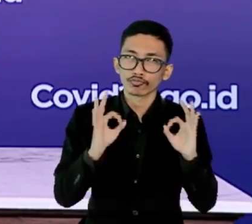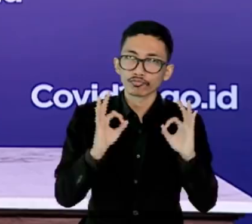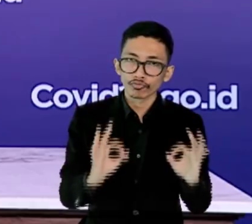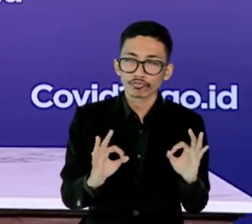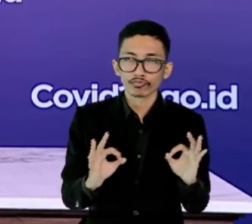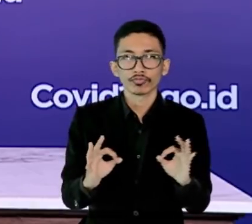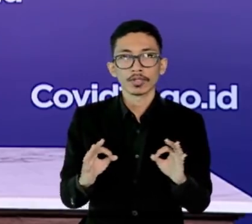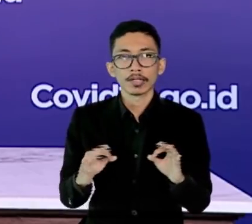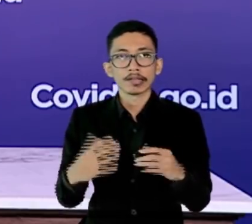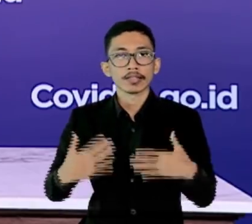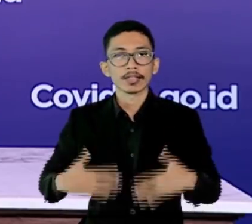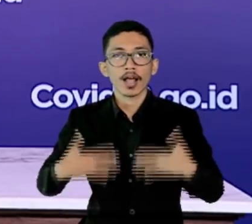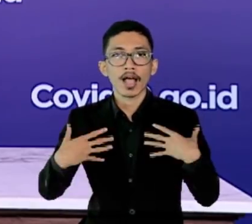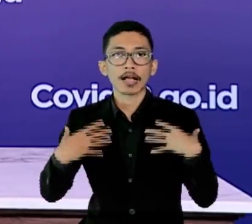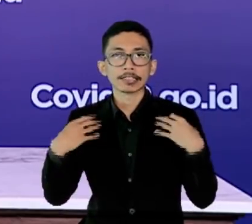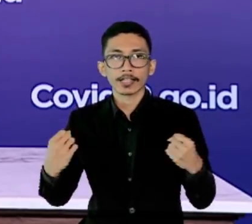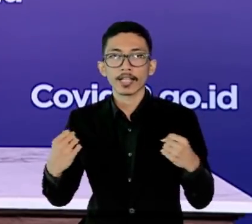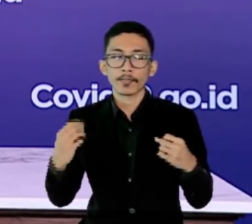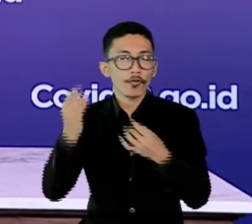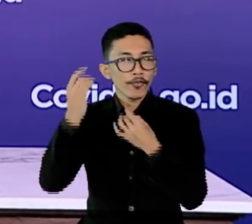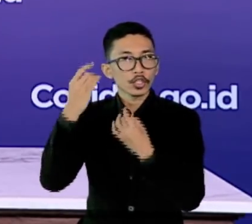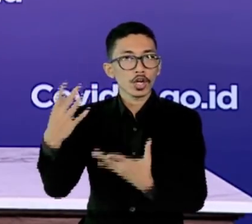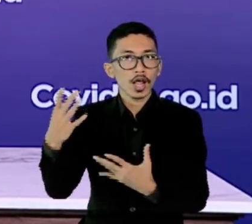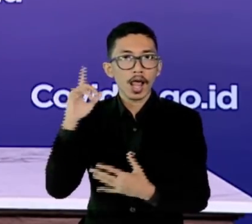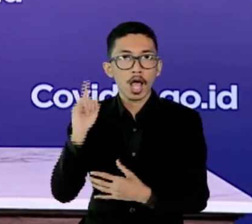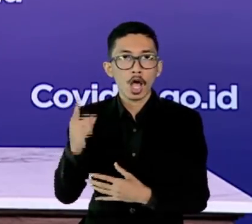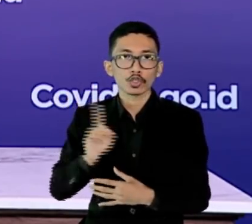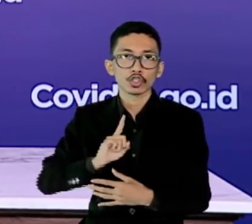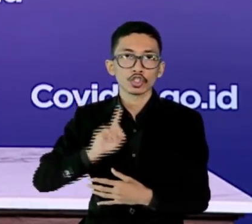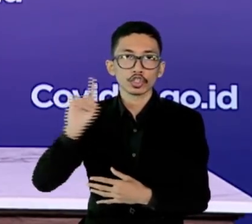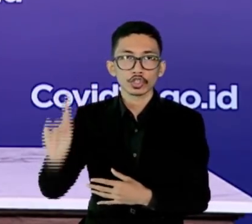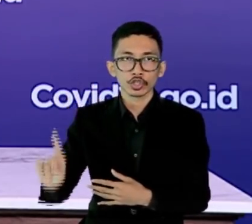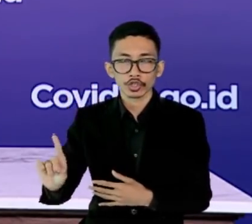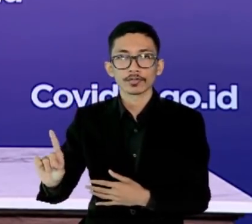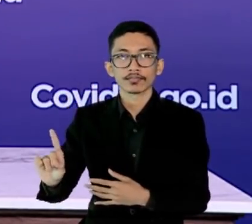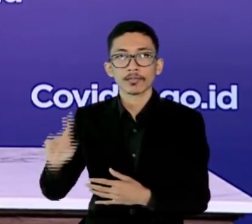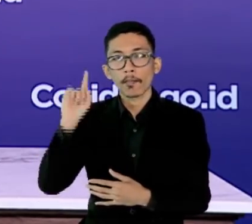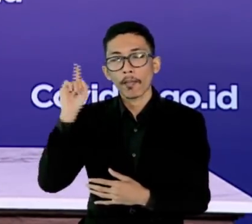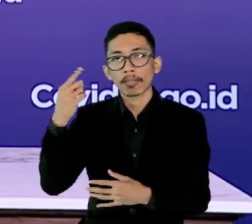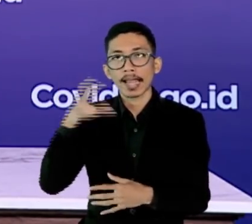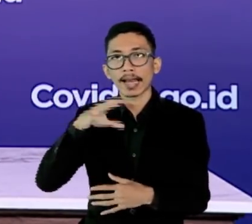yang profesional yang sepenuhnya disediakan oleh pemerintah daerah.